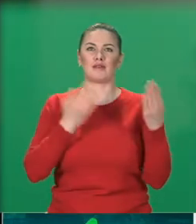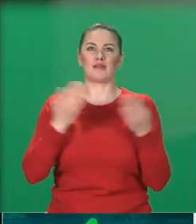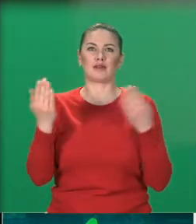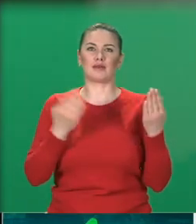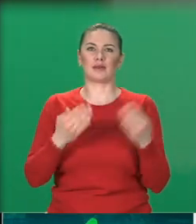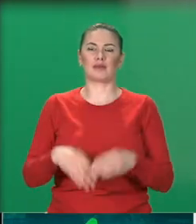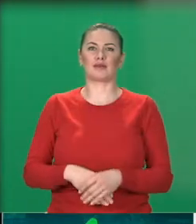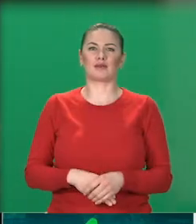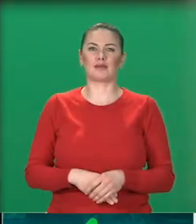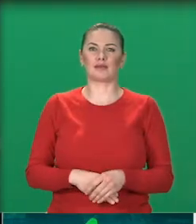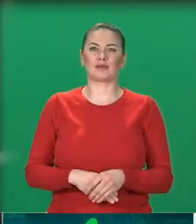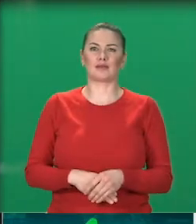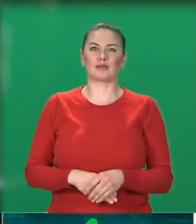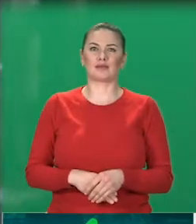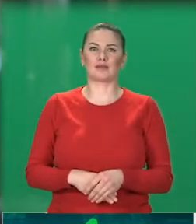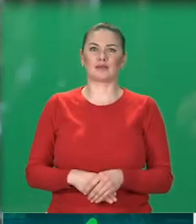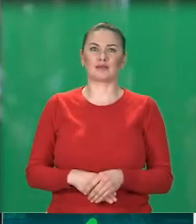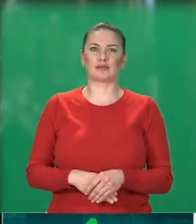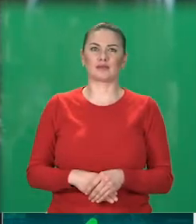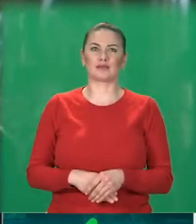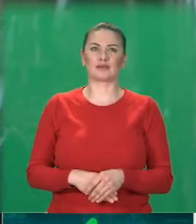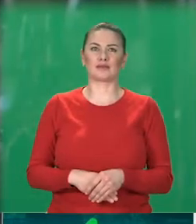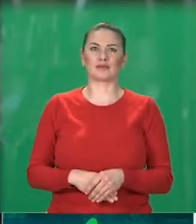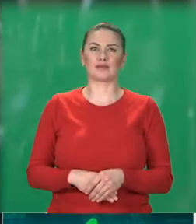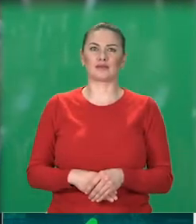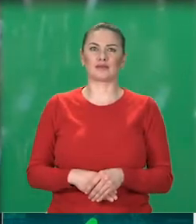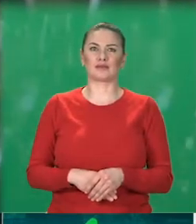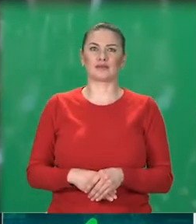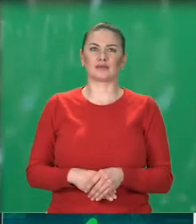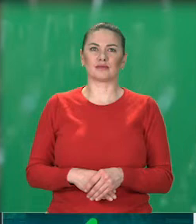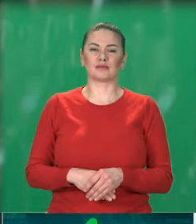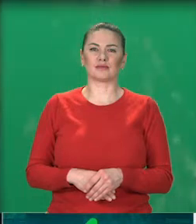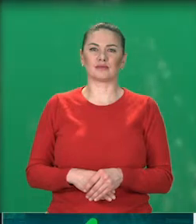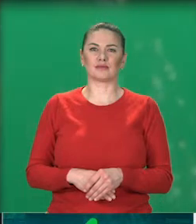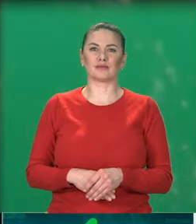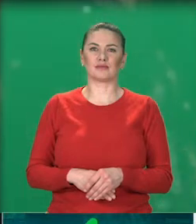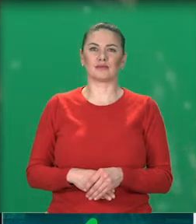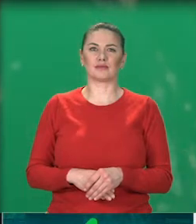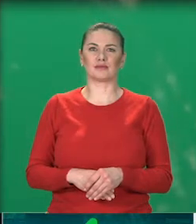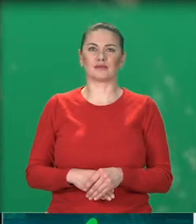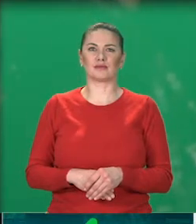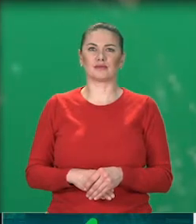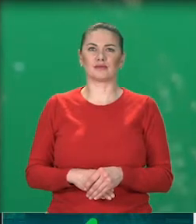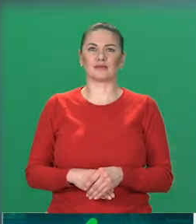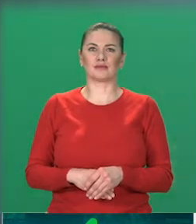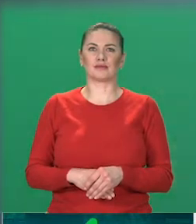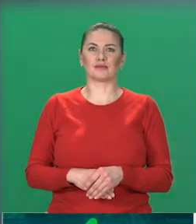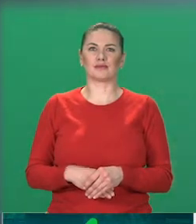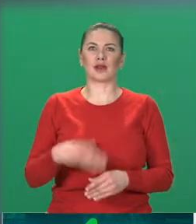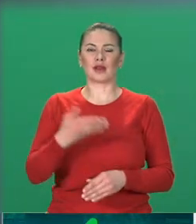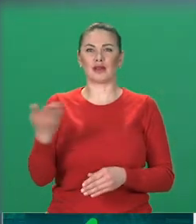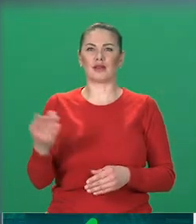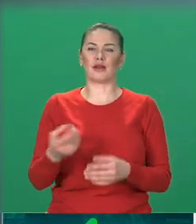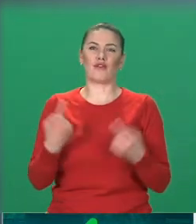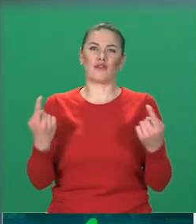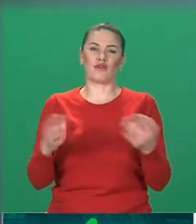жизни гламурной Москвы. Актриса Марина Зудина, представляющая сериал на фестивале, даже призвала не относиться к его героям слишком строго. Все-таки это